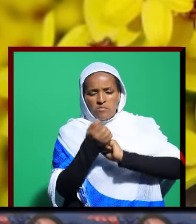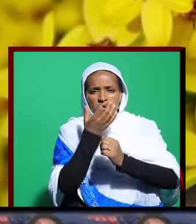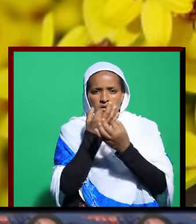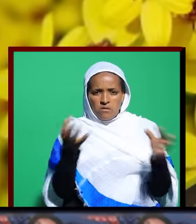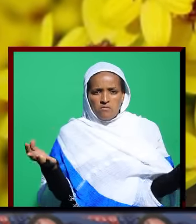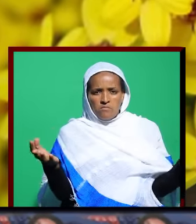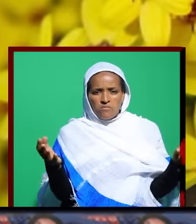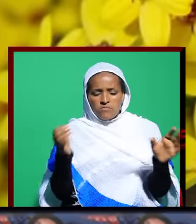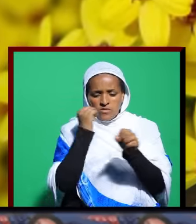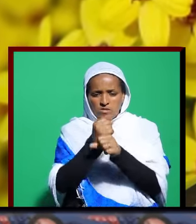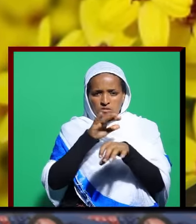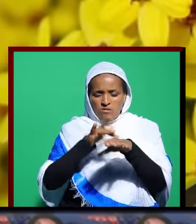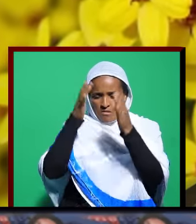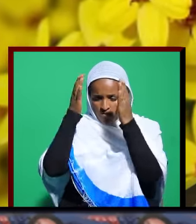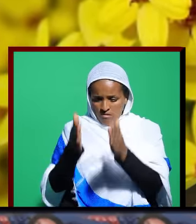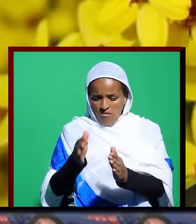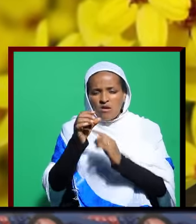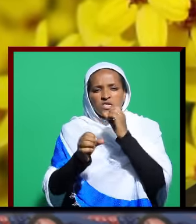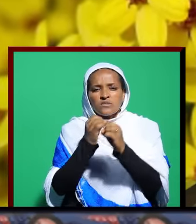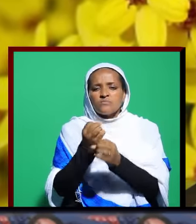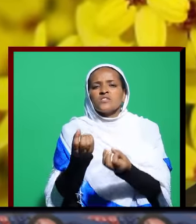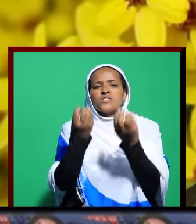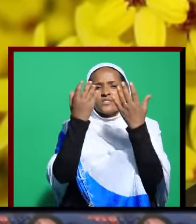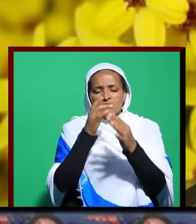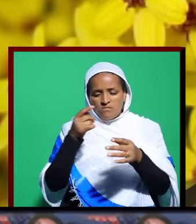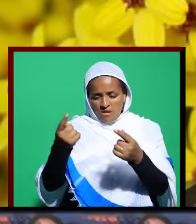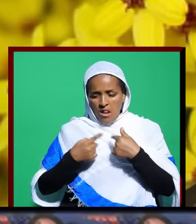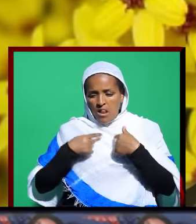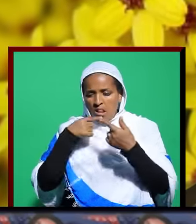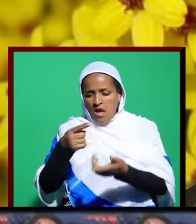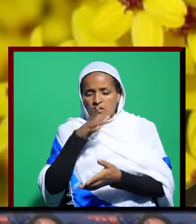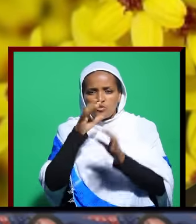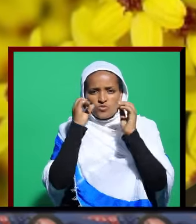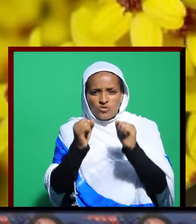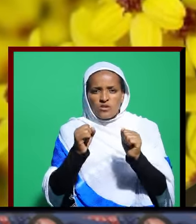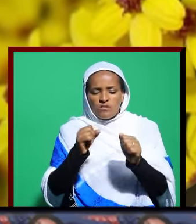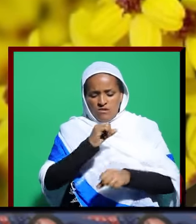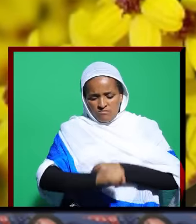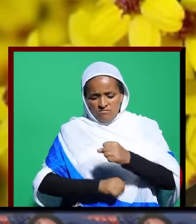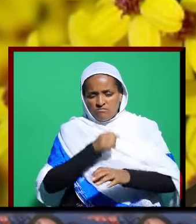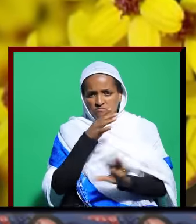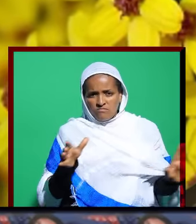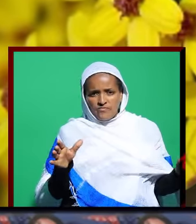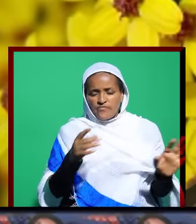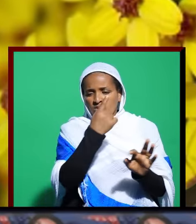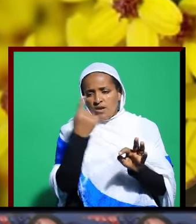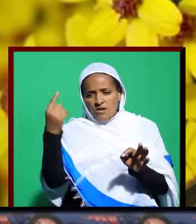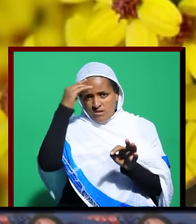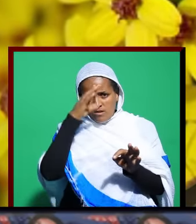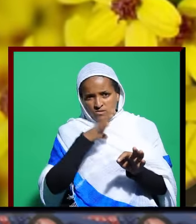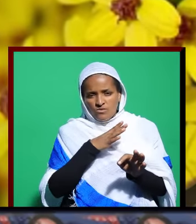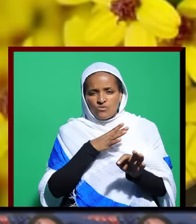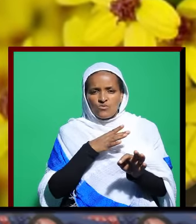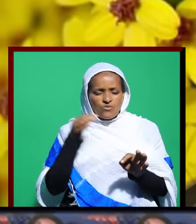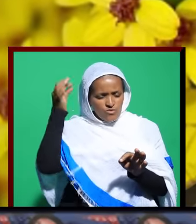የለም። ስራቸው ላይ ትኩረት ስለሚያደርጉ ማለት ነው። ስለዚህ እድሜ ስንት ነው ብትሉት እንዲህ አይነቱን ሰው ላይነግራችሁ ይችላል። አያውቀውም፣ ስለ እድሜ አይጨነቅም።